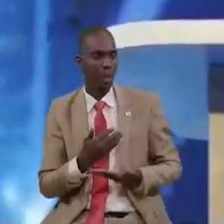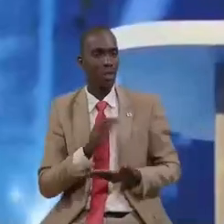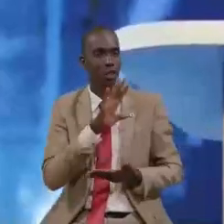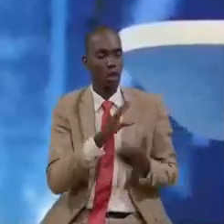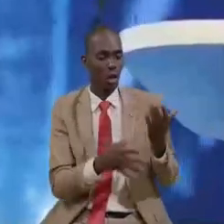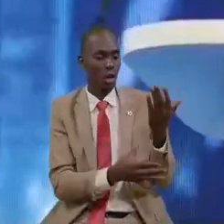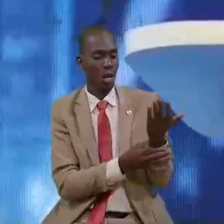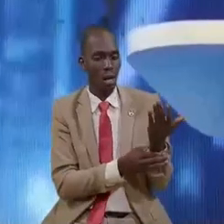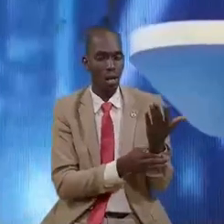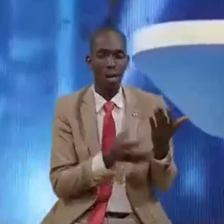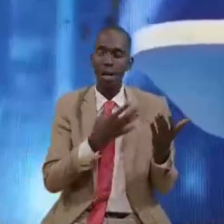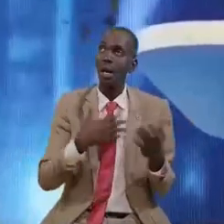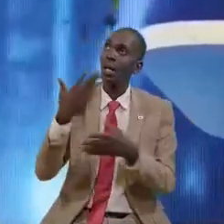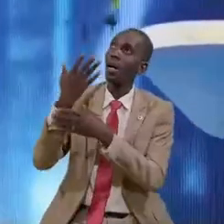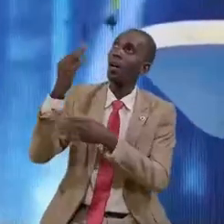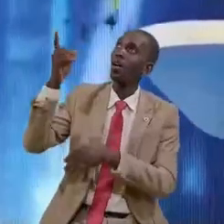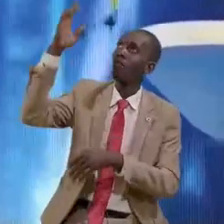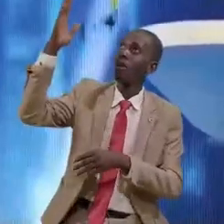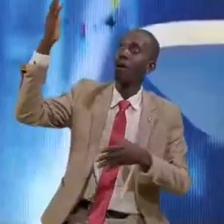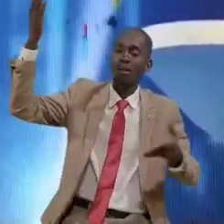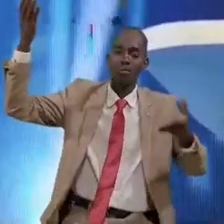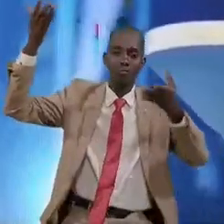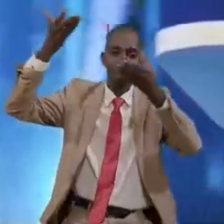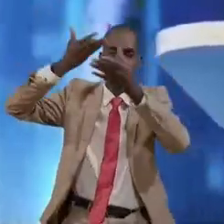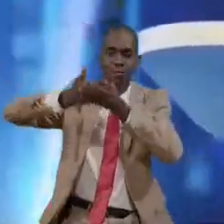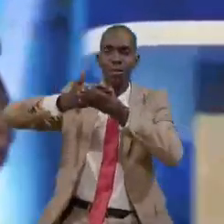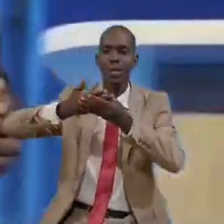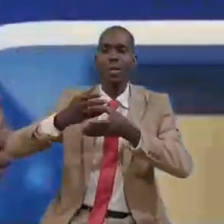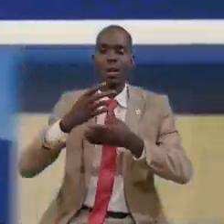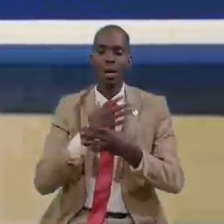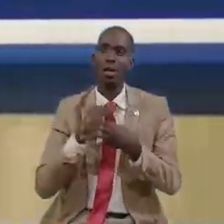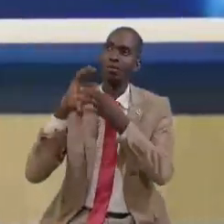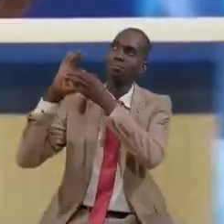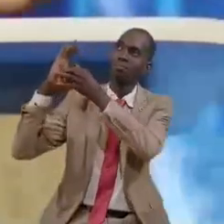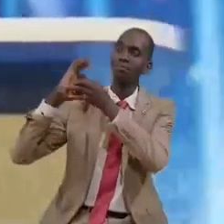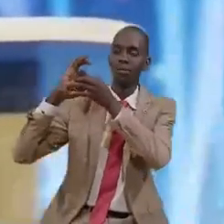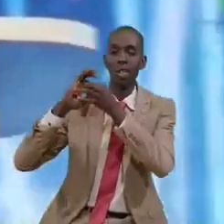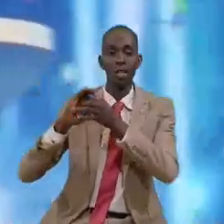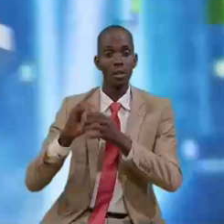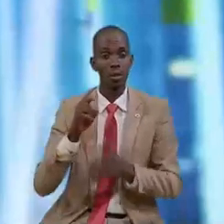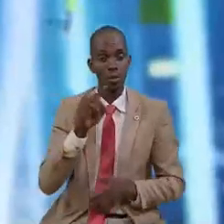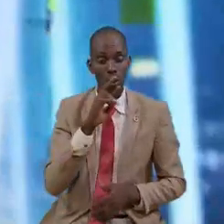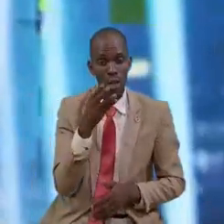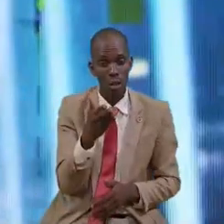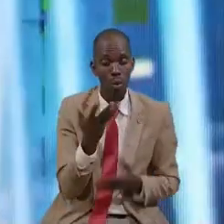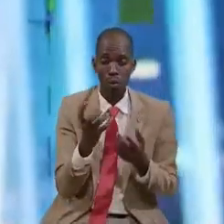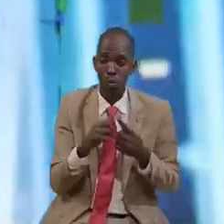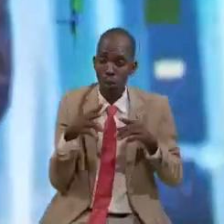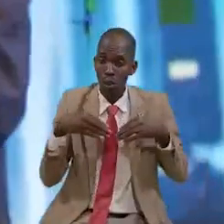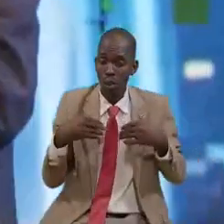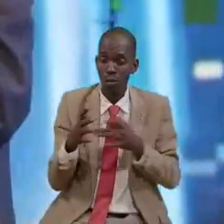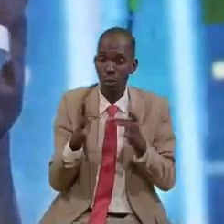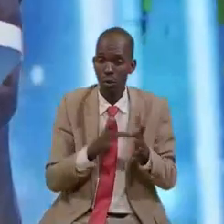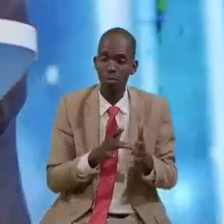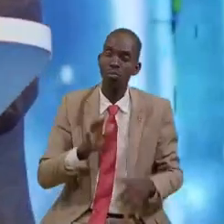de Dieu et que vous soyez réconciliés. Où que vous soyez, vous levez la main, vous dites,